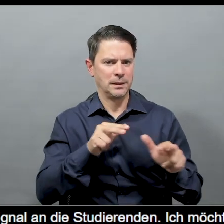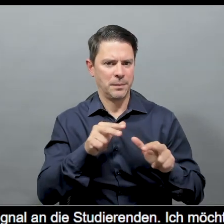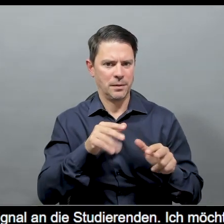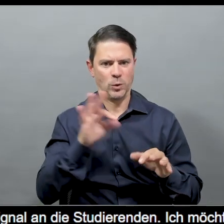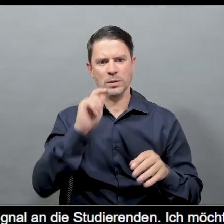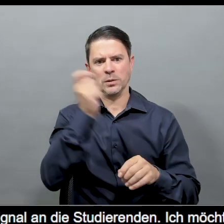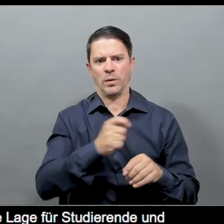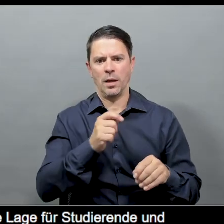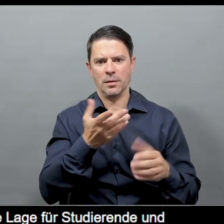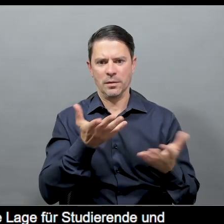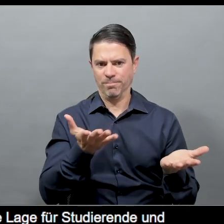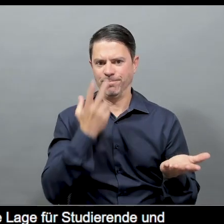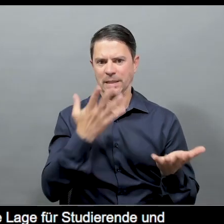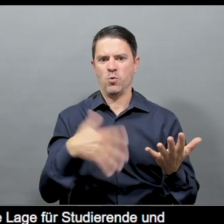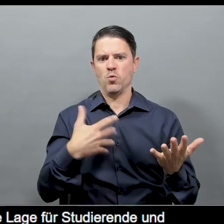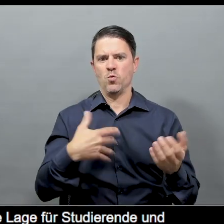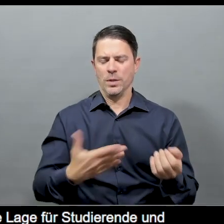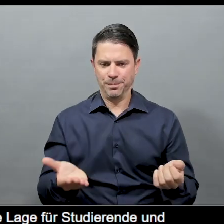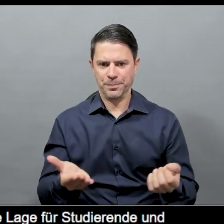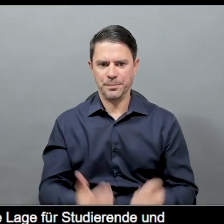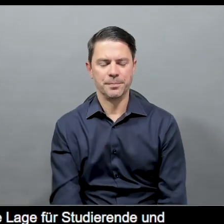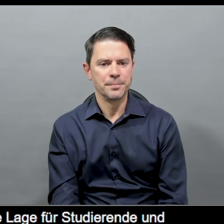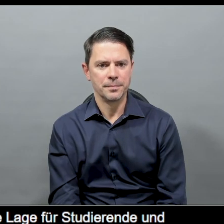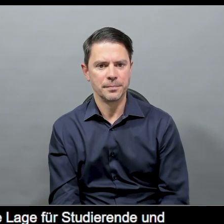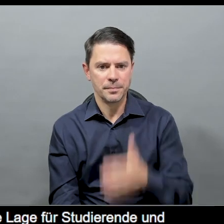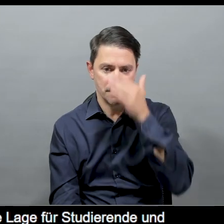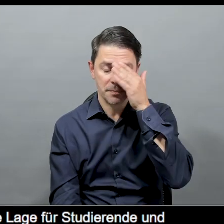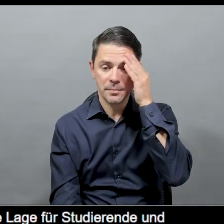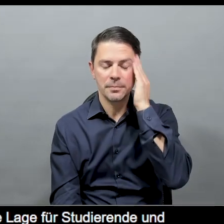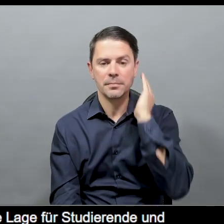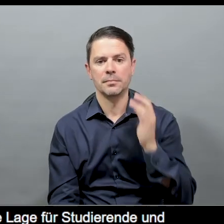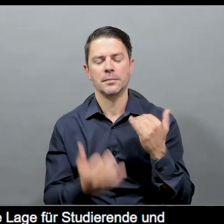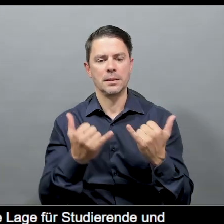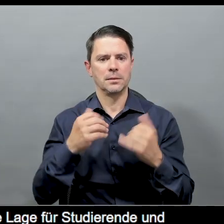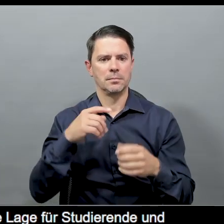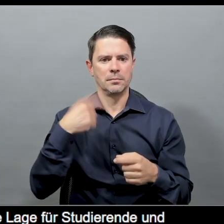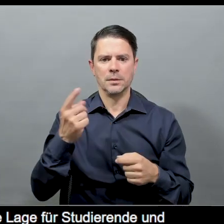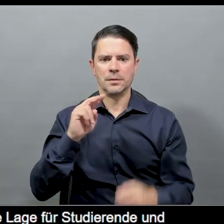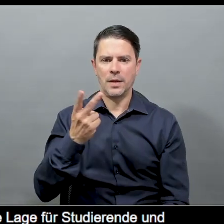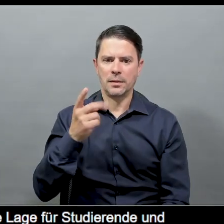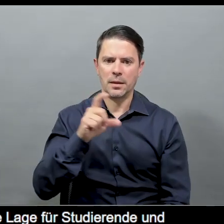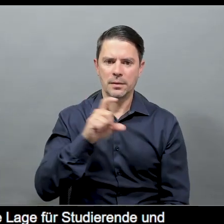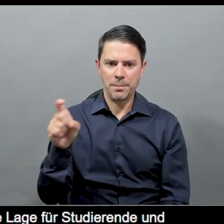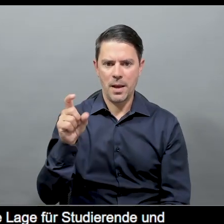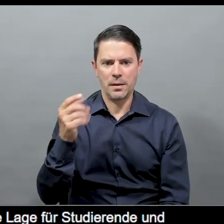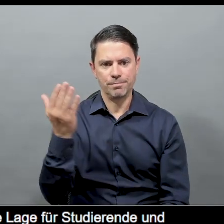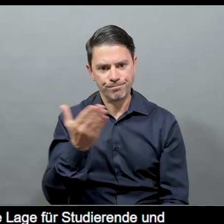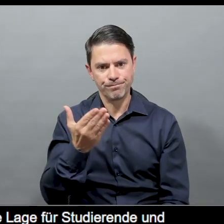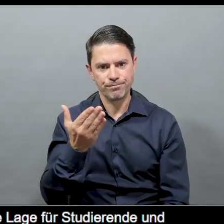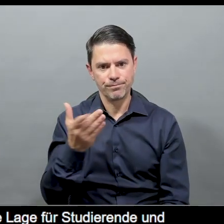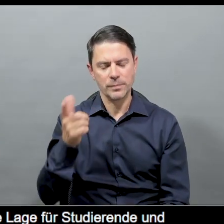studentischen Wohnens, was wir heute auch behandelt hatten im Ministerrat. Wir haben das Uniklinika-Gesetz verabschiedet